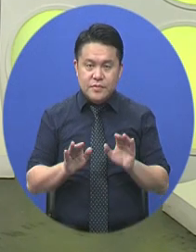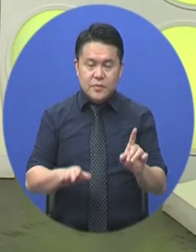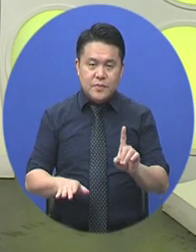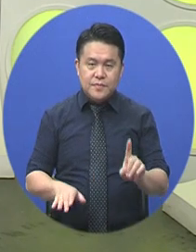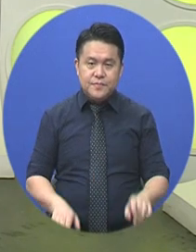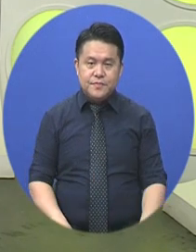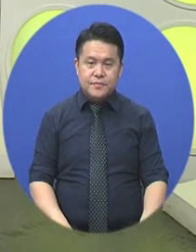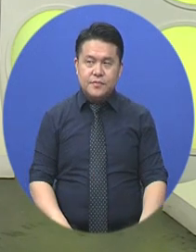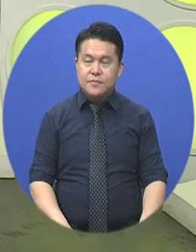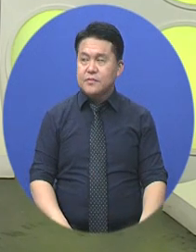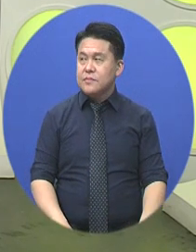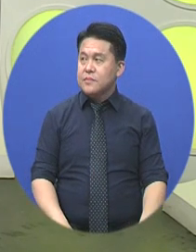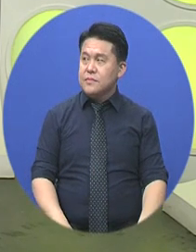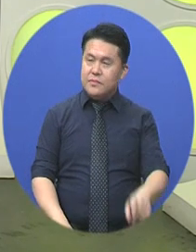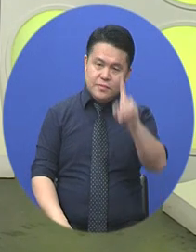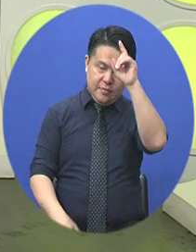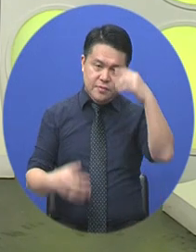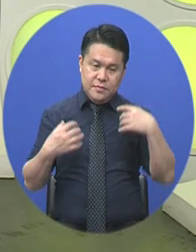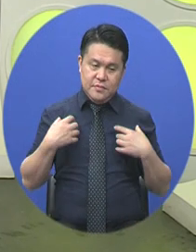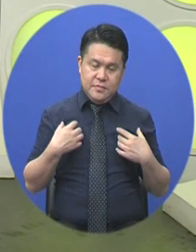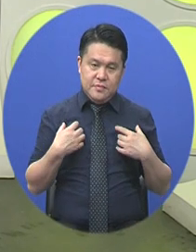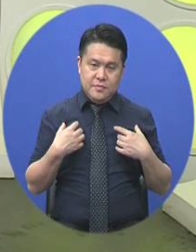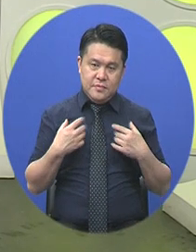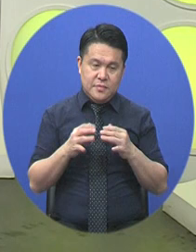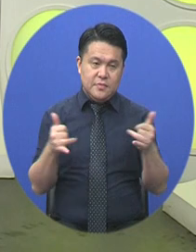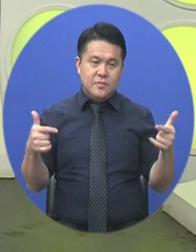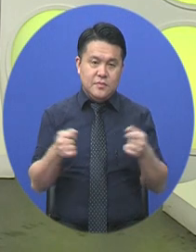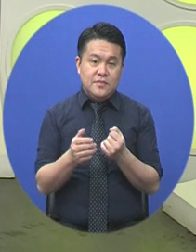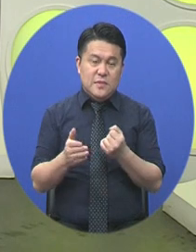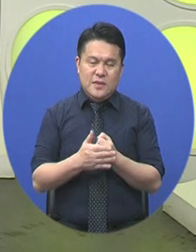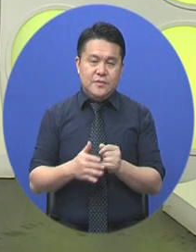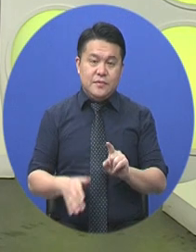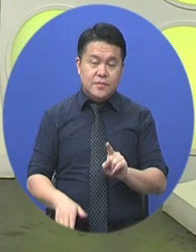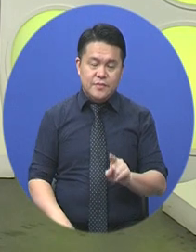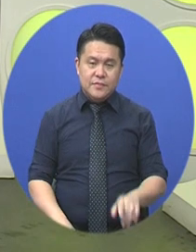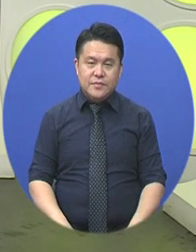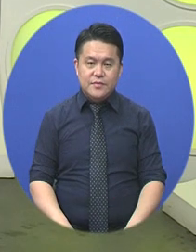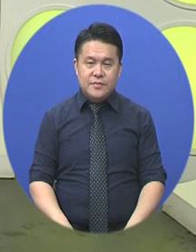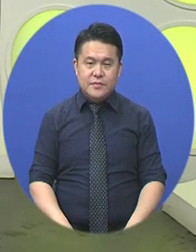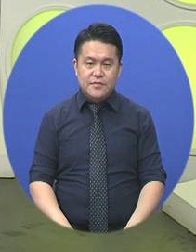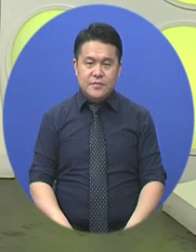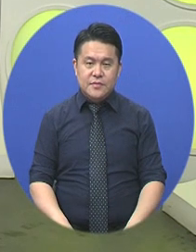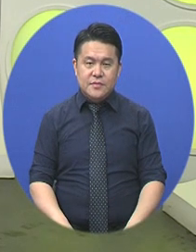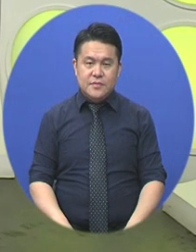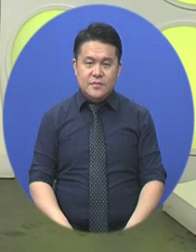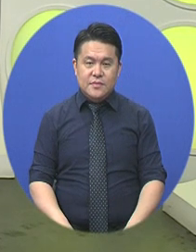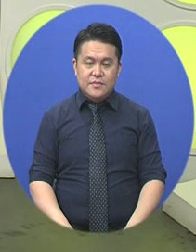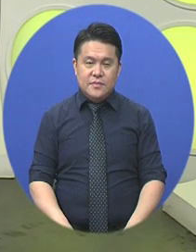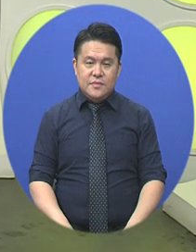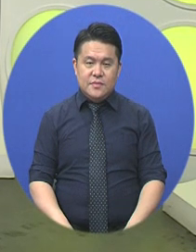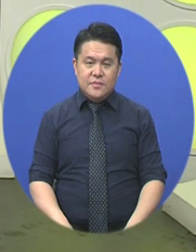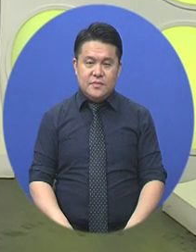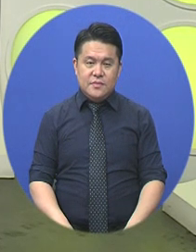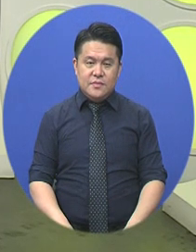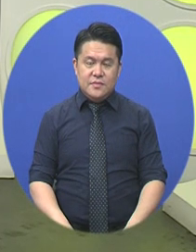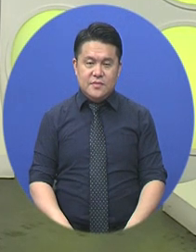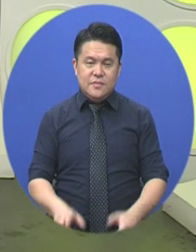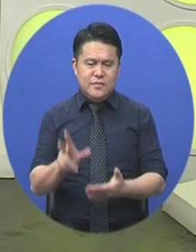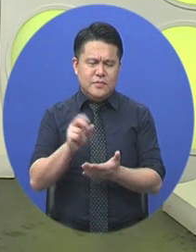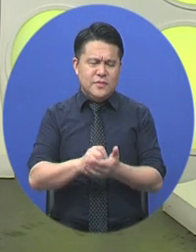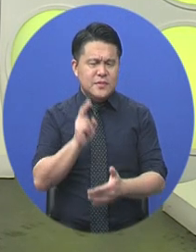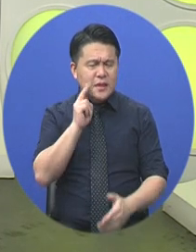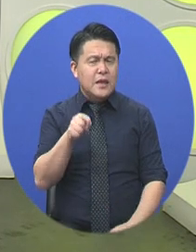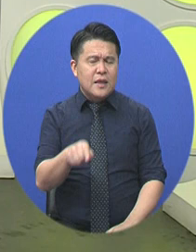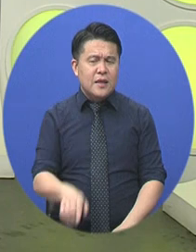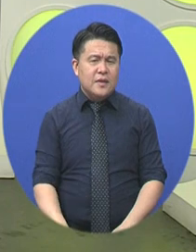요즘 정부 인구 때문에, 인구 정책 때문에 지금 너무들 이